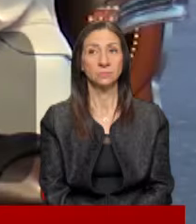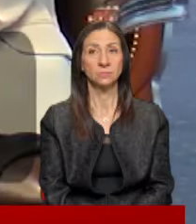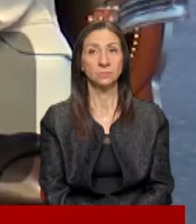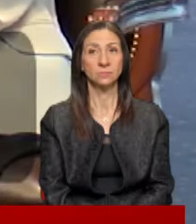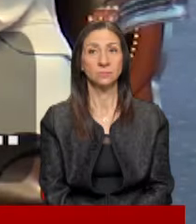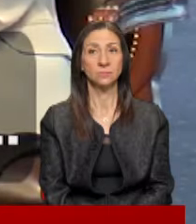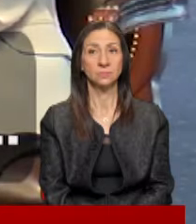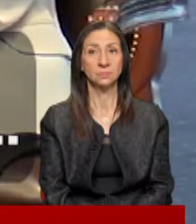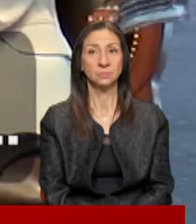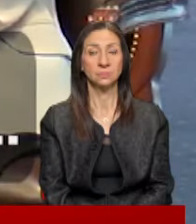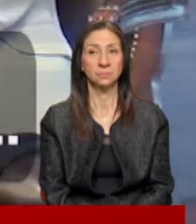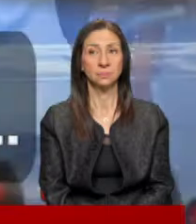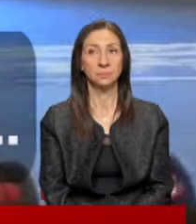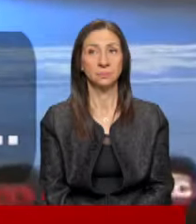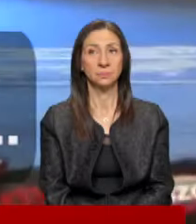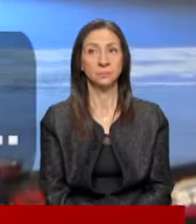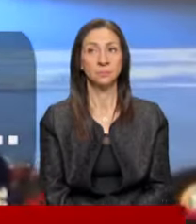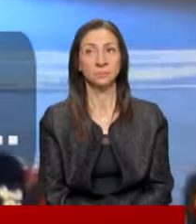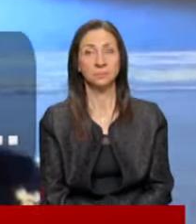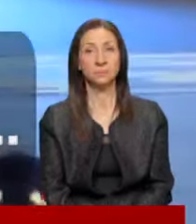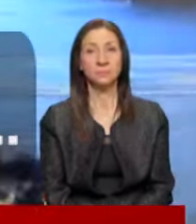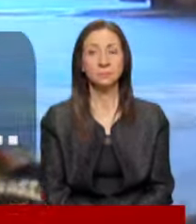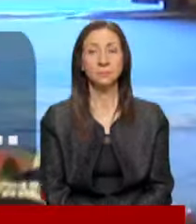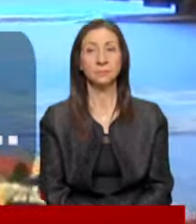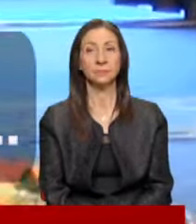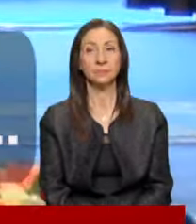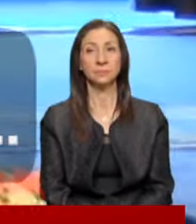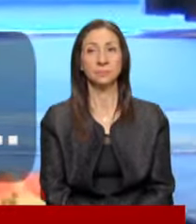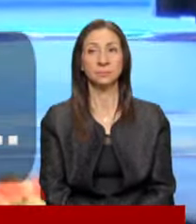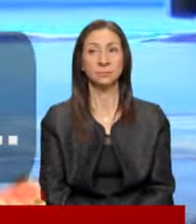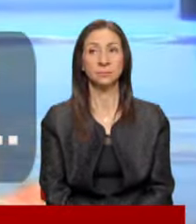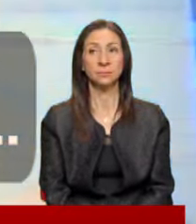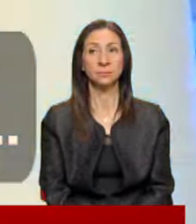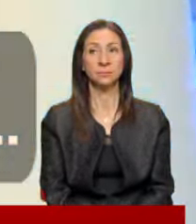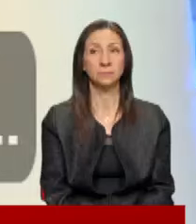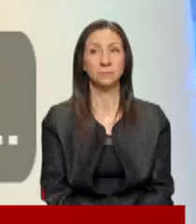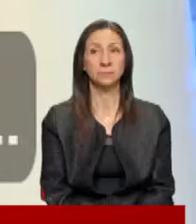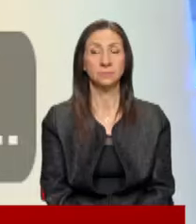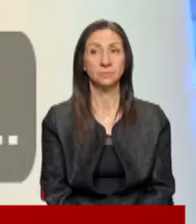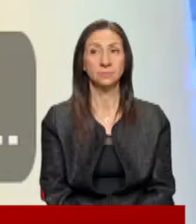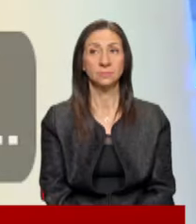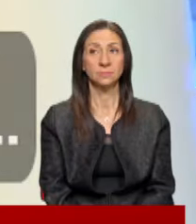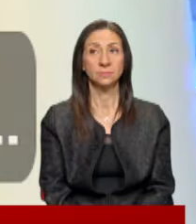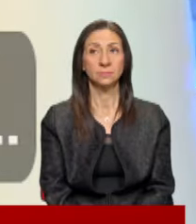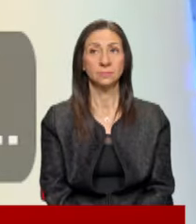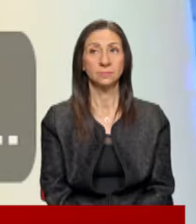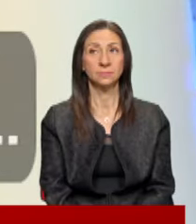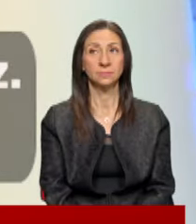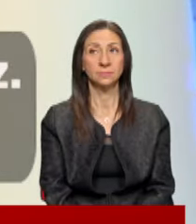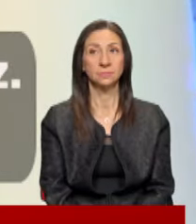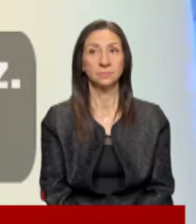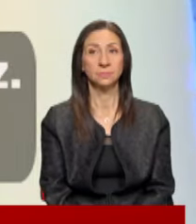vatandaşımızın büyük bir beklentisi var Asgari ücretin mutlaka iyileştirilmesi gerekiyor Umarım bu bayramda böyle bir